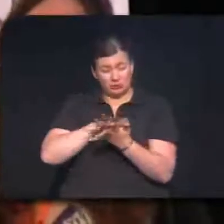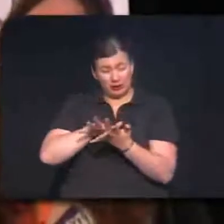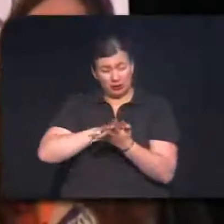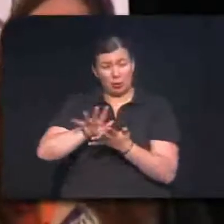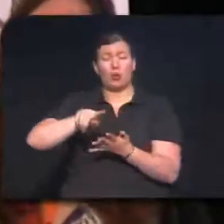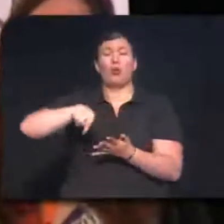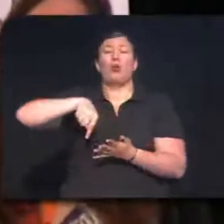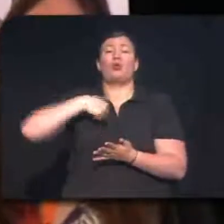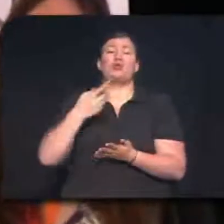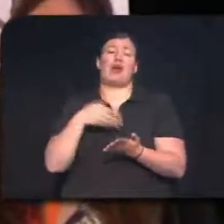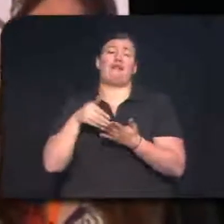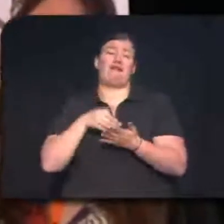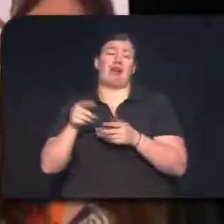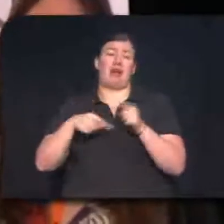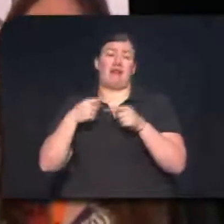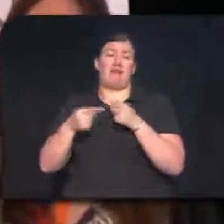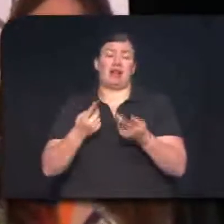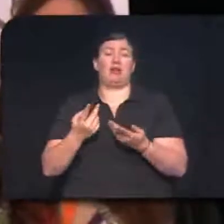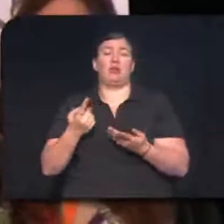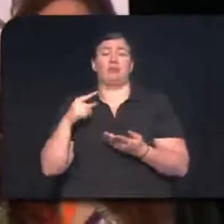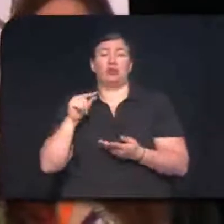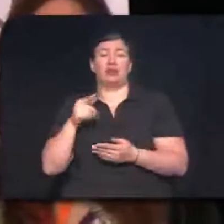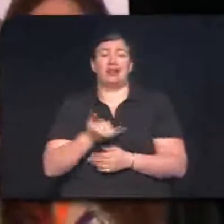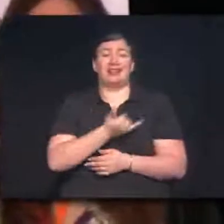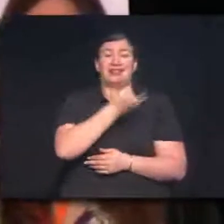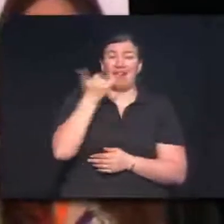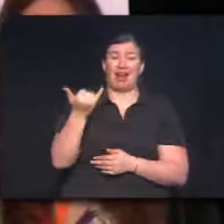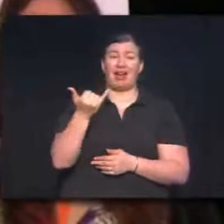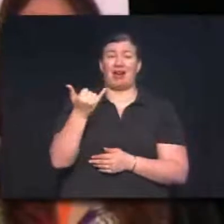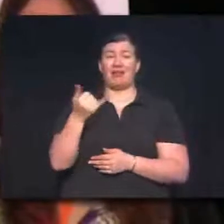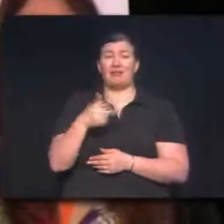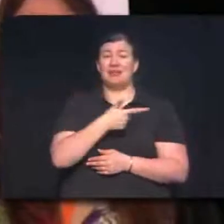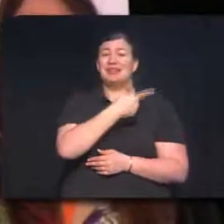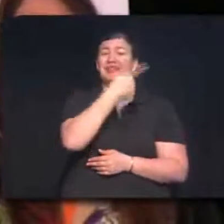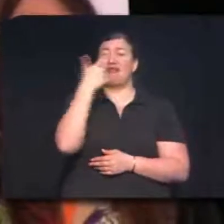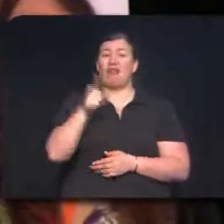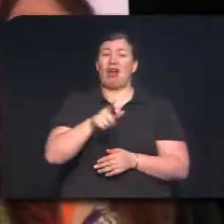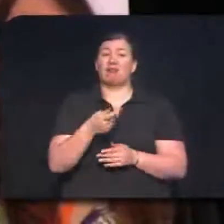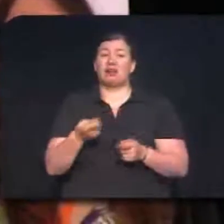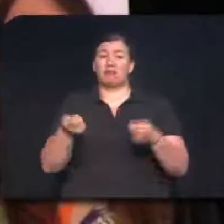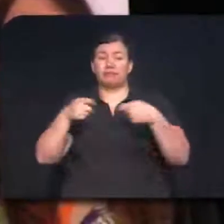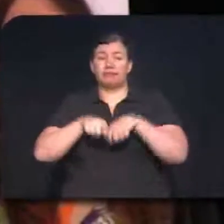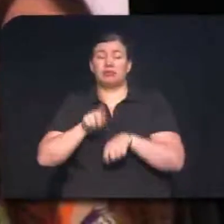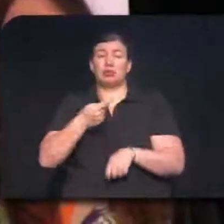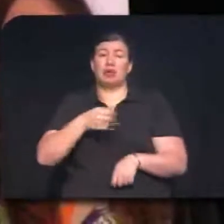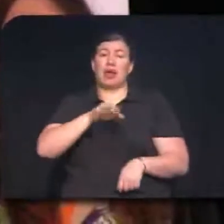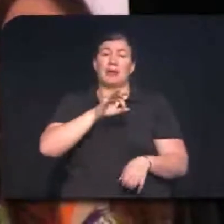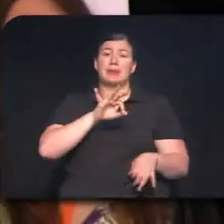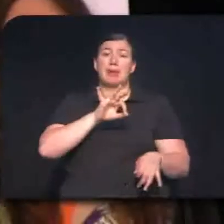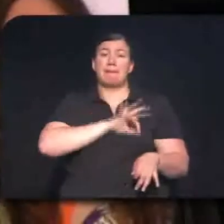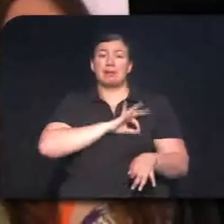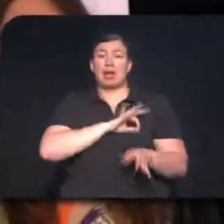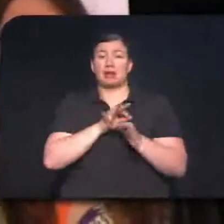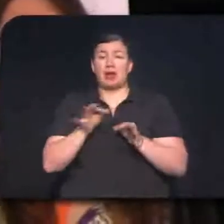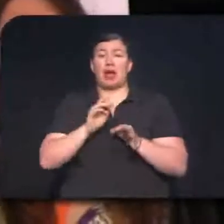wird nach zwei Jahren darüber entscheiden ob es gut lief oder schlecht denn dieser Parteitag ist das Organ was das zu entscheiden hat